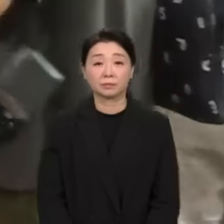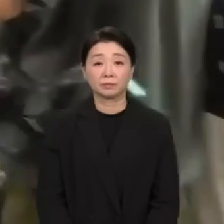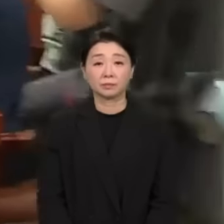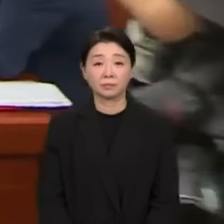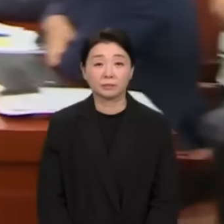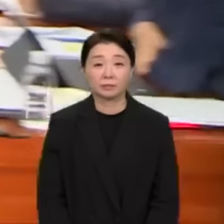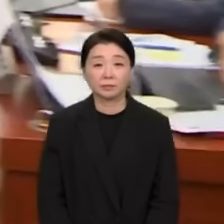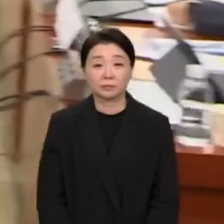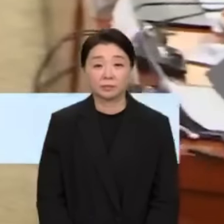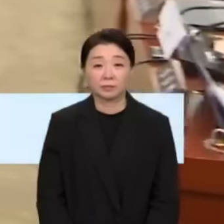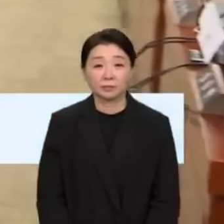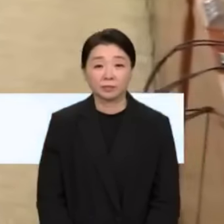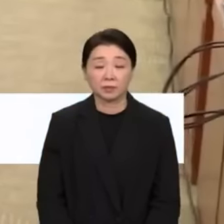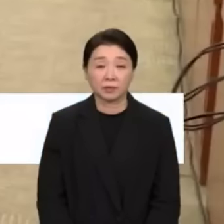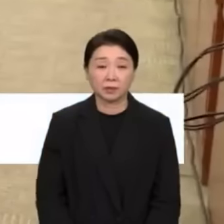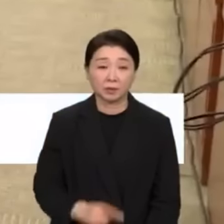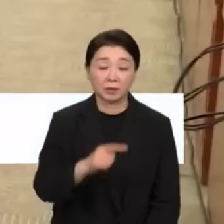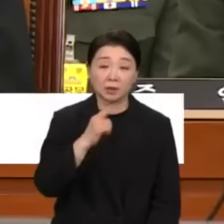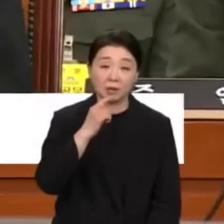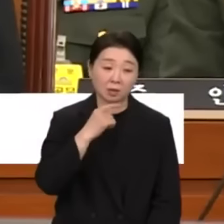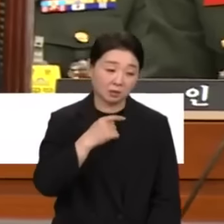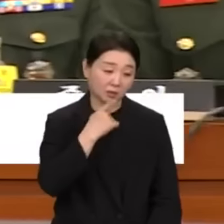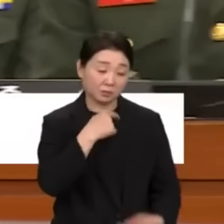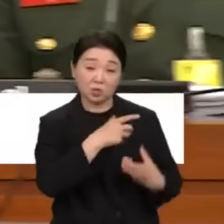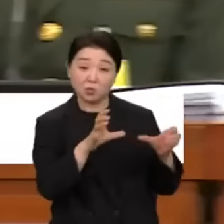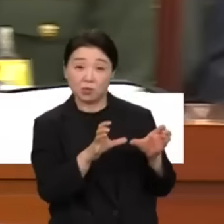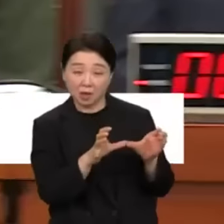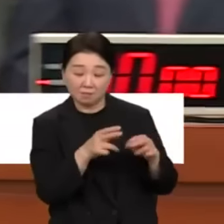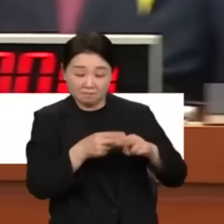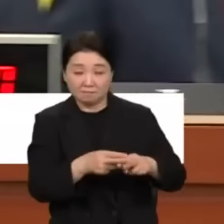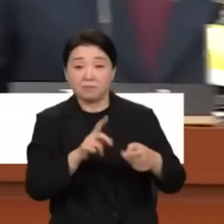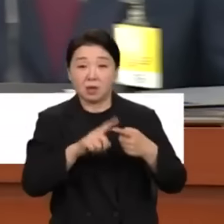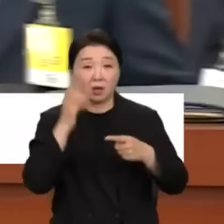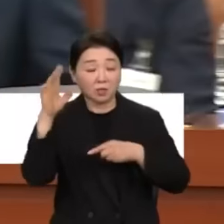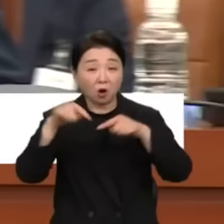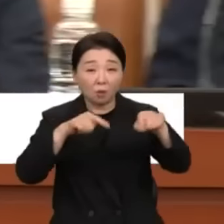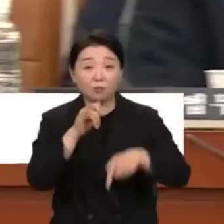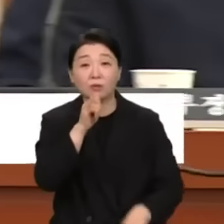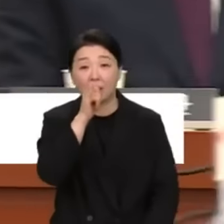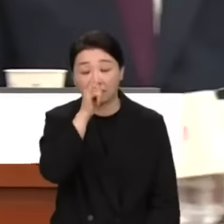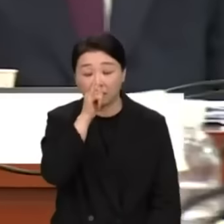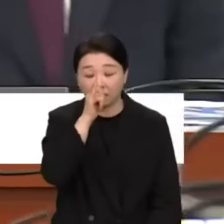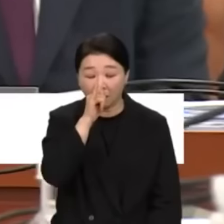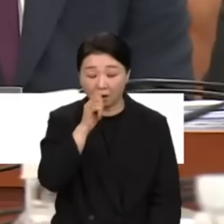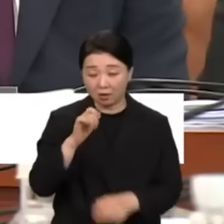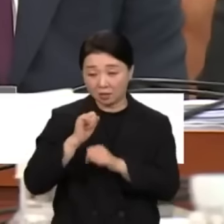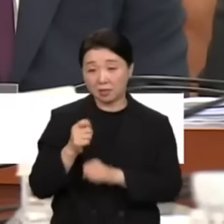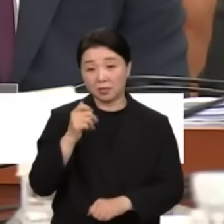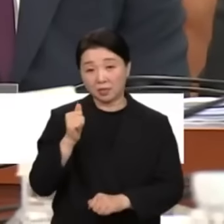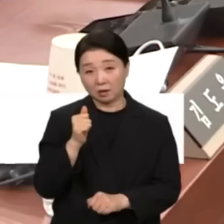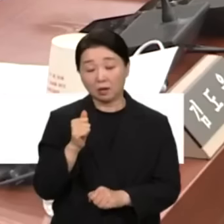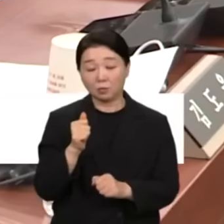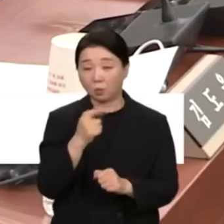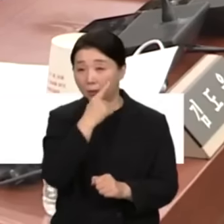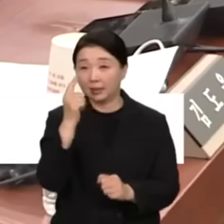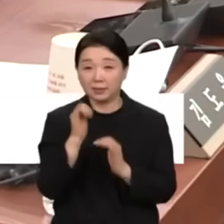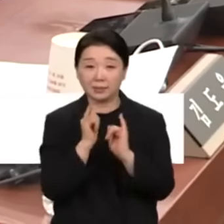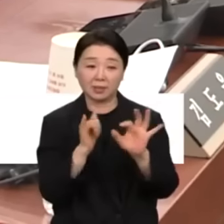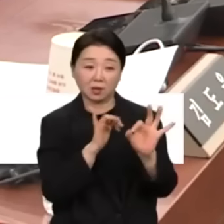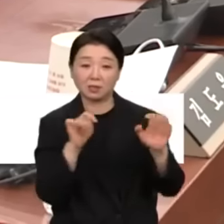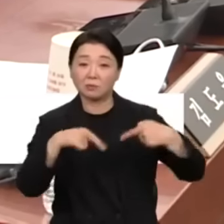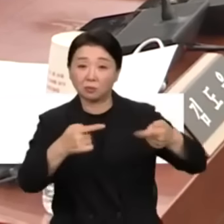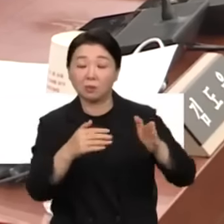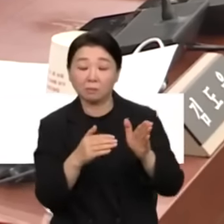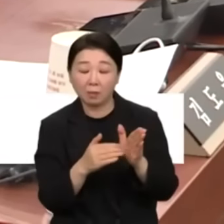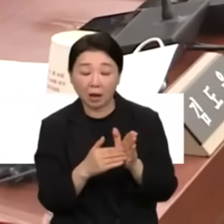야권 단독으로 열린 최상병 특검법 청문회에는 이종섭 전 국방부 장관 등 10명이 증인으로 참석했습니다. 하지만 청문회